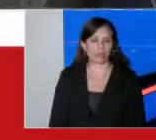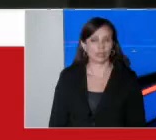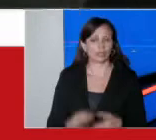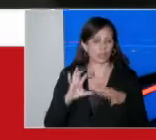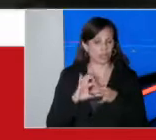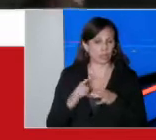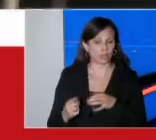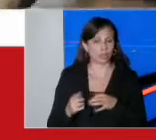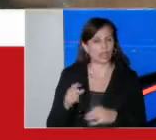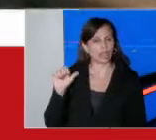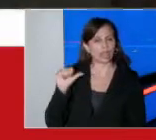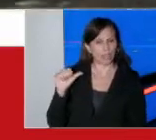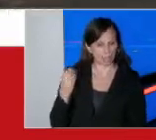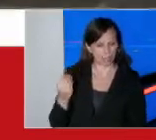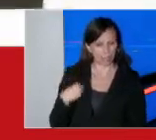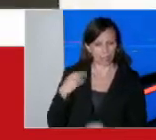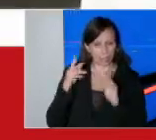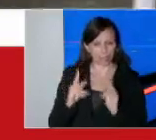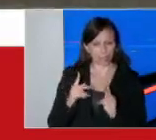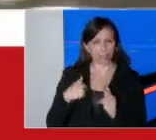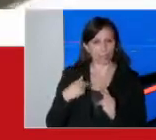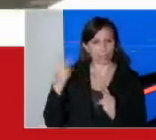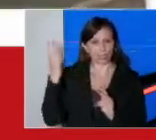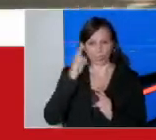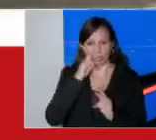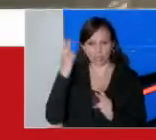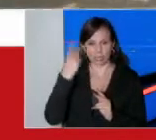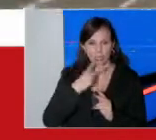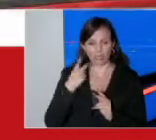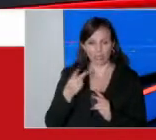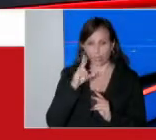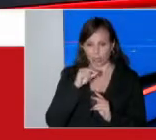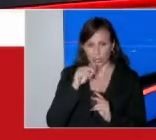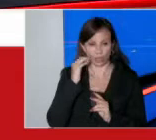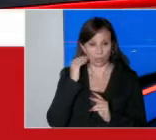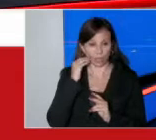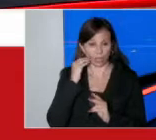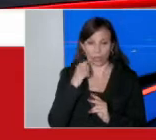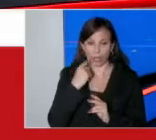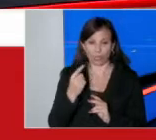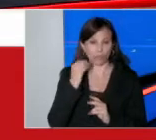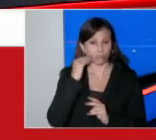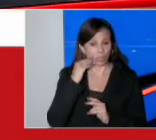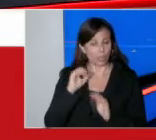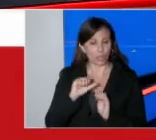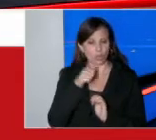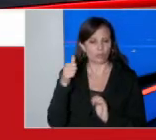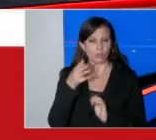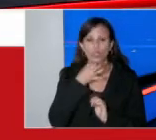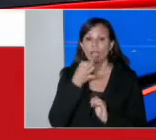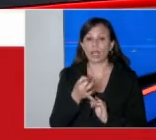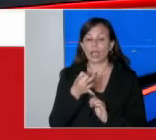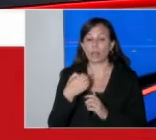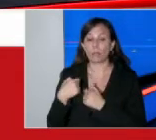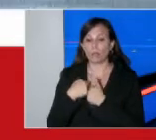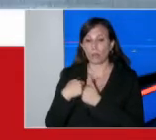כן, אלדד, אני עוצר אותך, כי אני מנסה להבין, אתה הזכרת את אמריקה פירסט, אז אני הולך עם זה צעד אחד קדימה, עד כמה